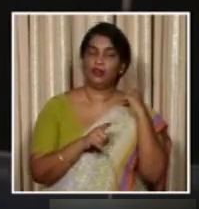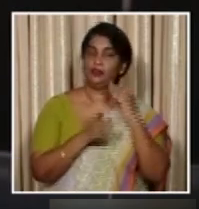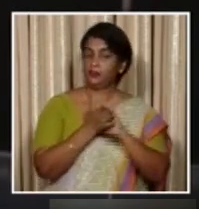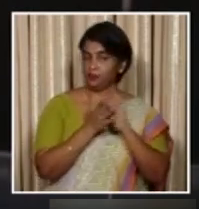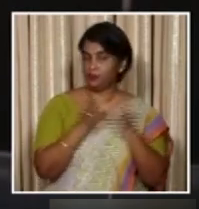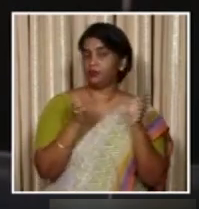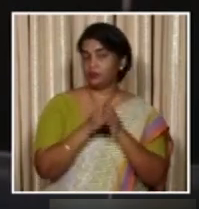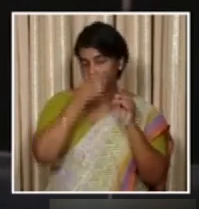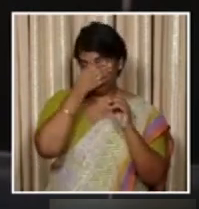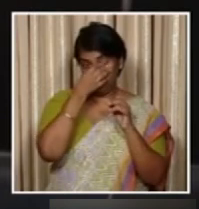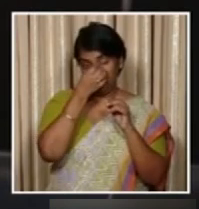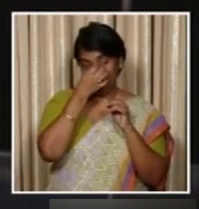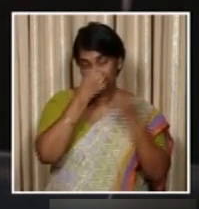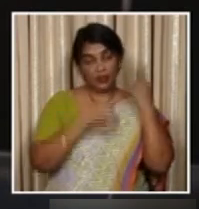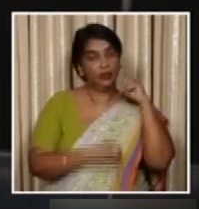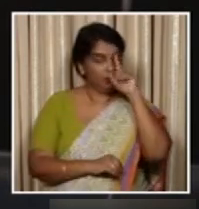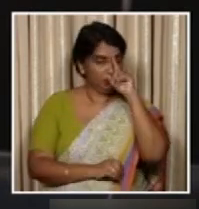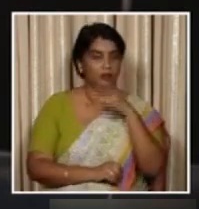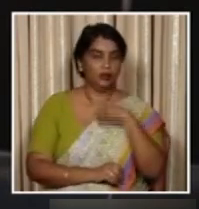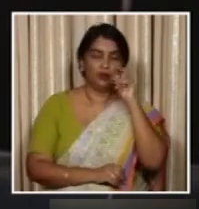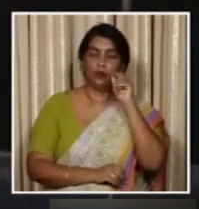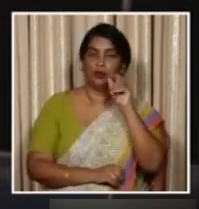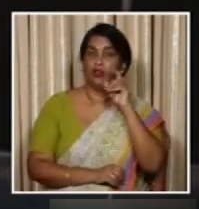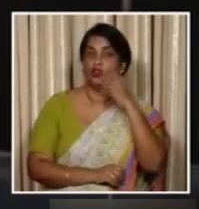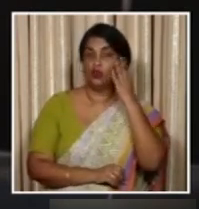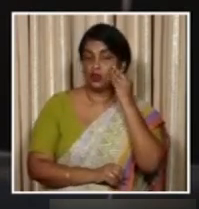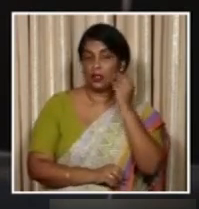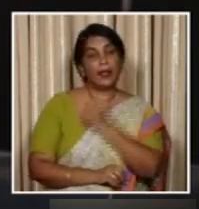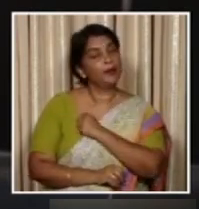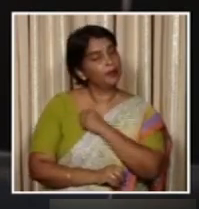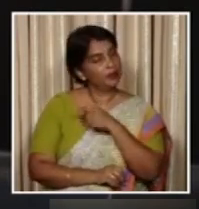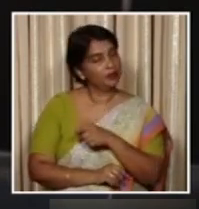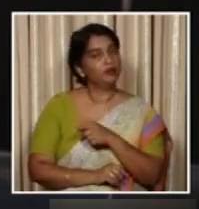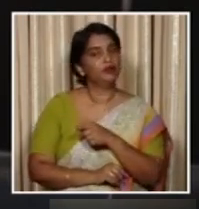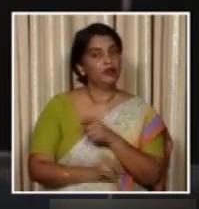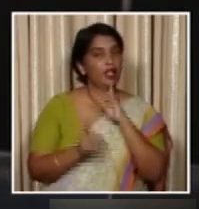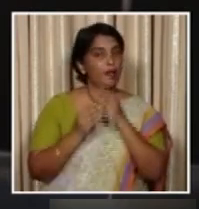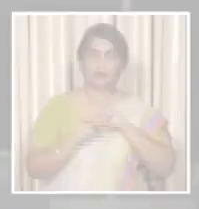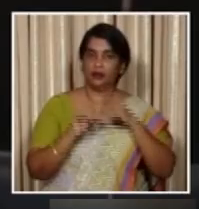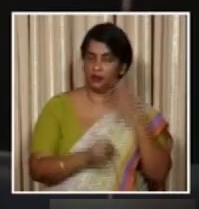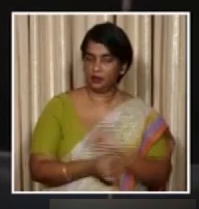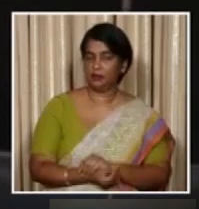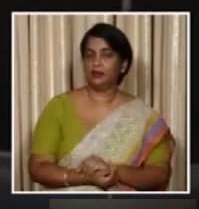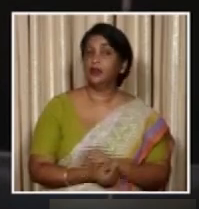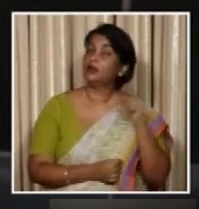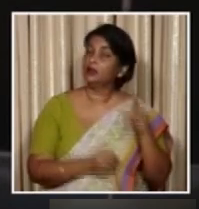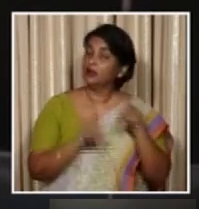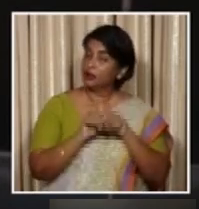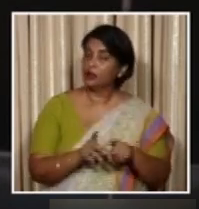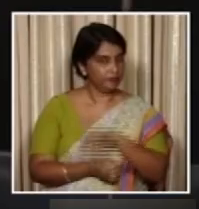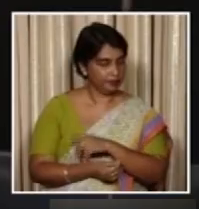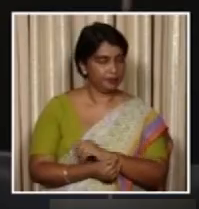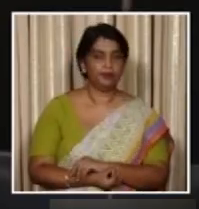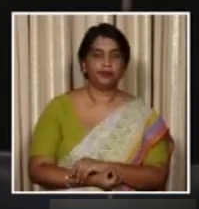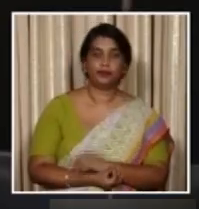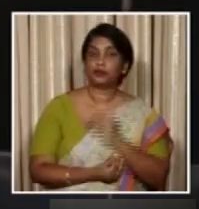අමාත්‍යාංශය මැදිහත් වෙලා ගිය සතියේදී මම දැක්කා රුසියානු තානාපතිතුමා සමගත් ප්‍රවෘත්ති සාකච්ඡාවක් පැවැත්. ඒ අනුව තීන්දුවක් අරගෙන